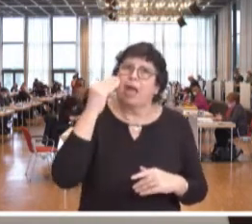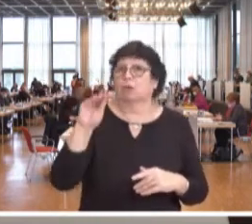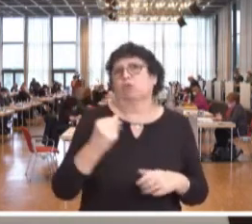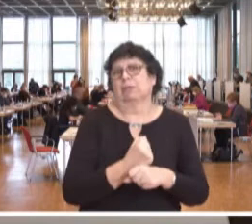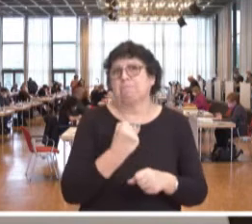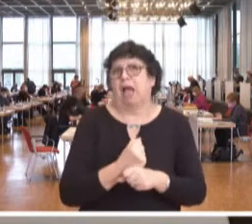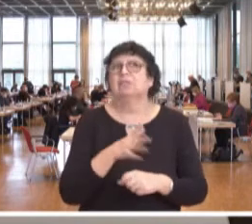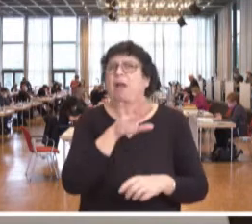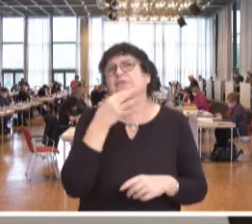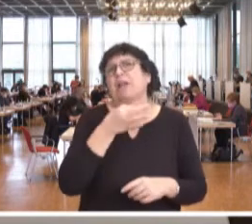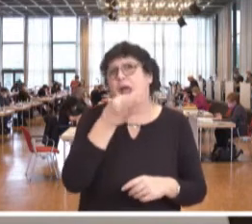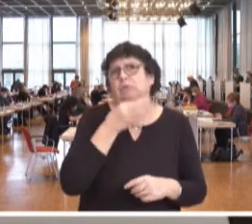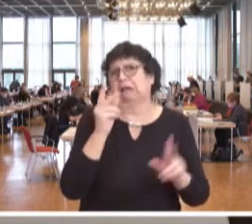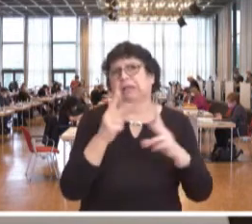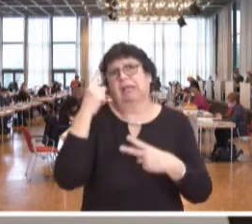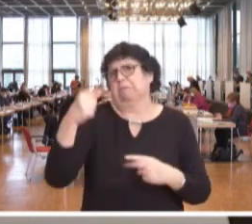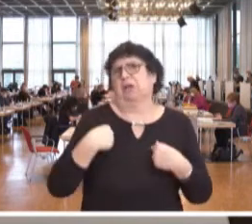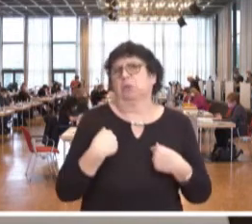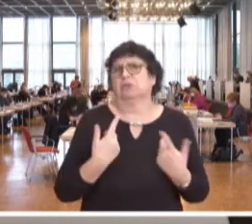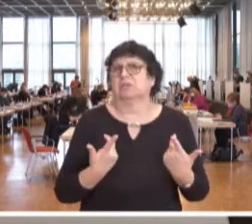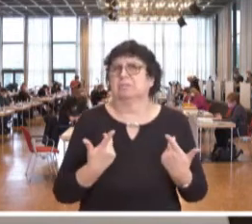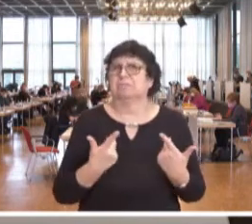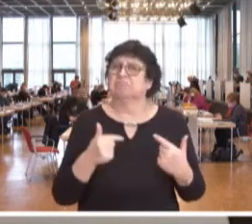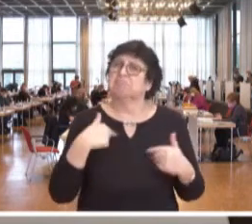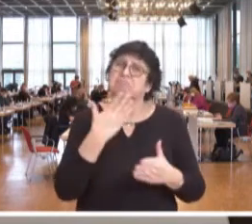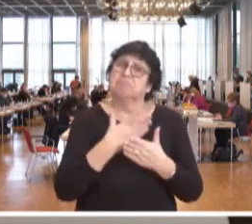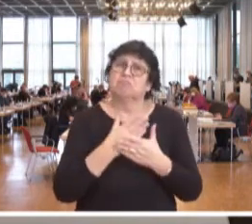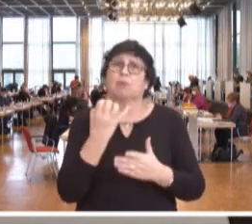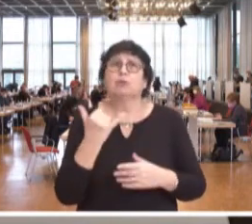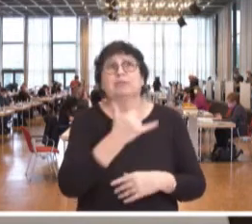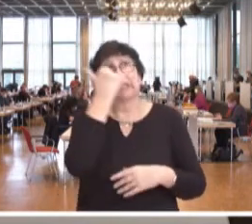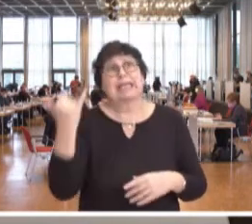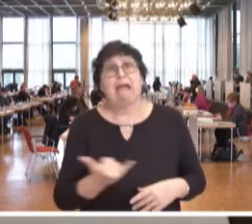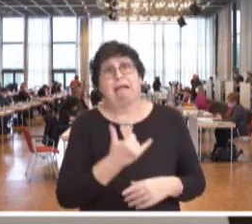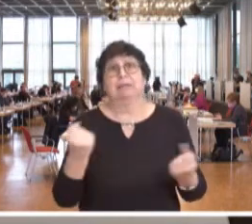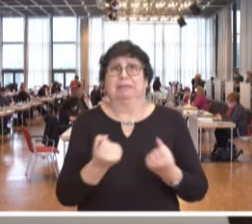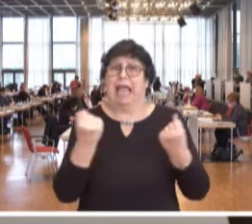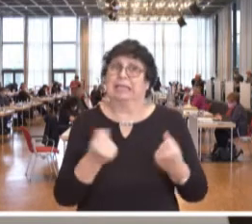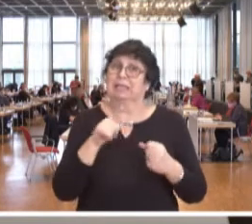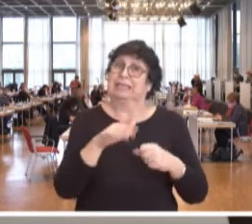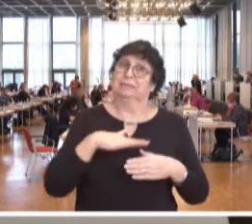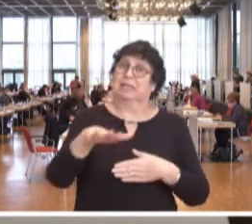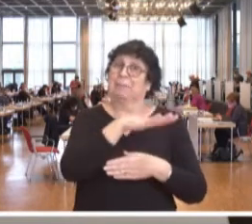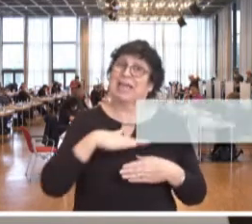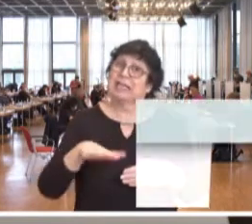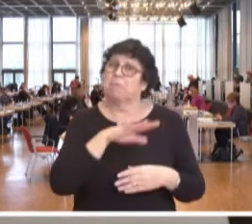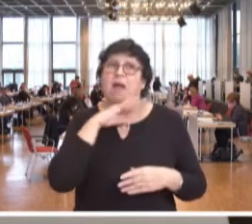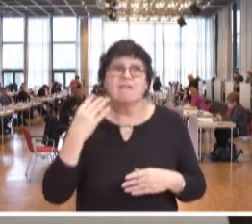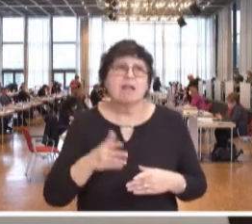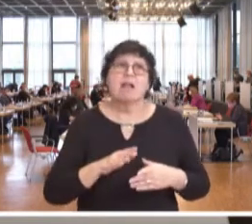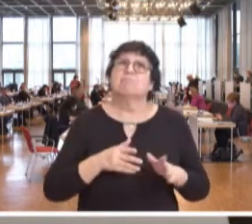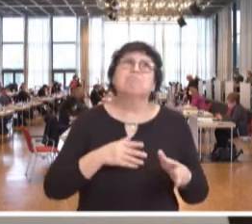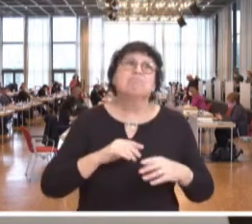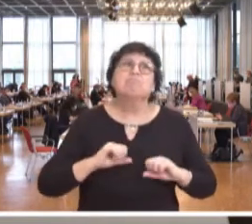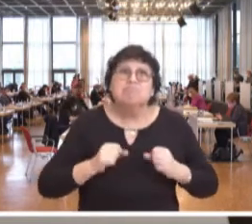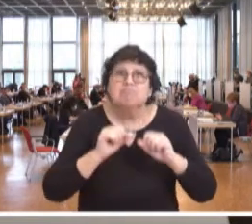überein. Und das möchte ich auch als jemand, der nun 50 Jahre tätig ist auf diesem Gebiet und sich immer engagiert hat für die Zusammenarbeit